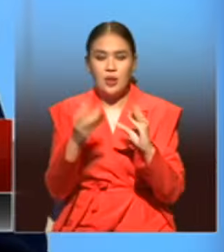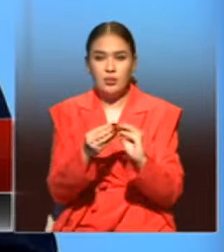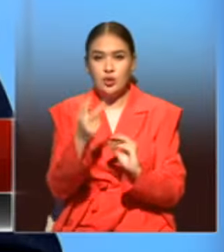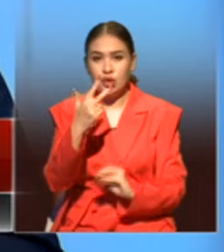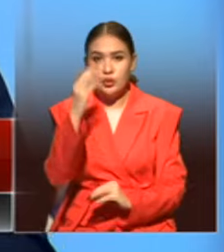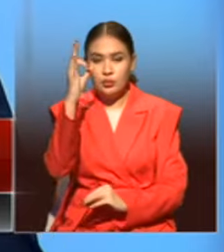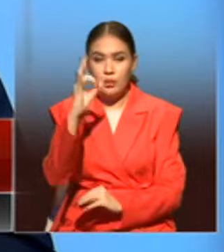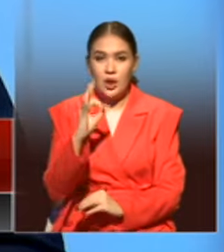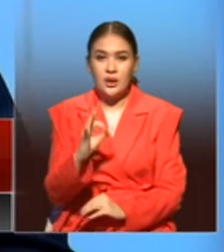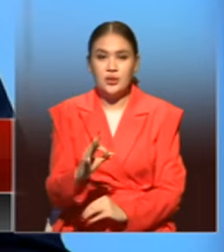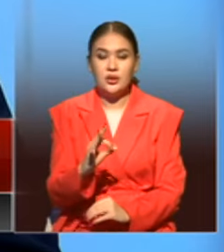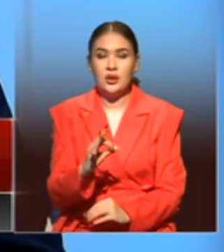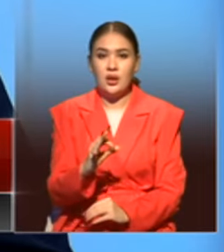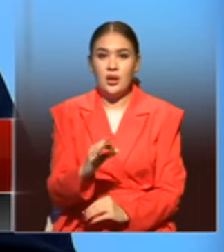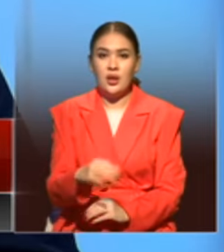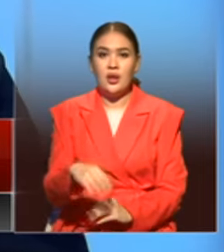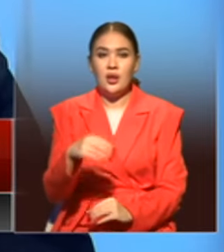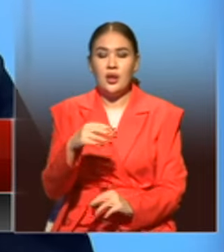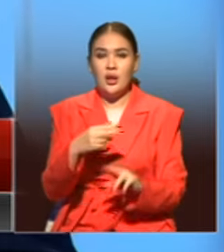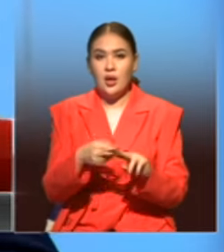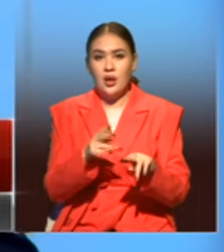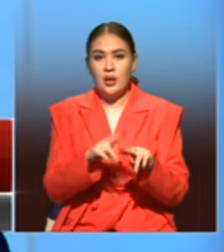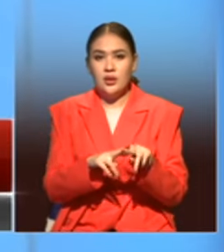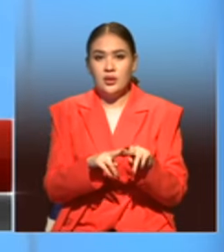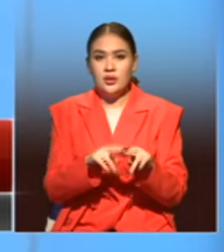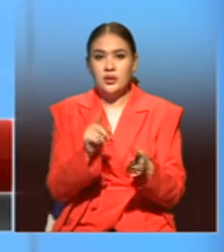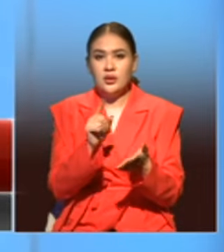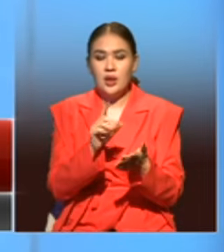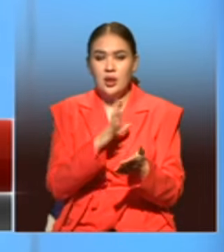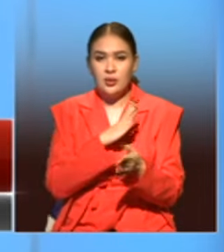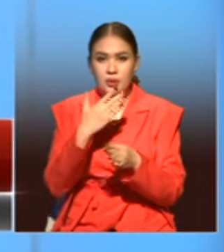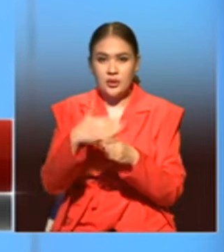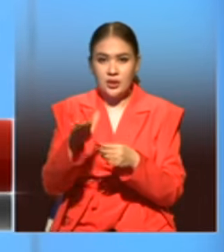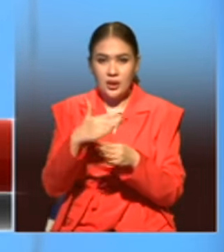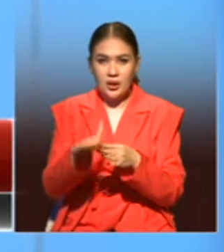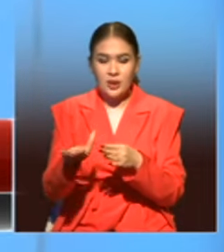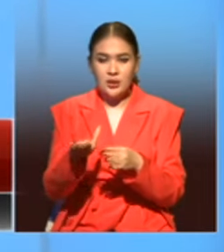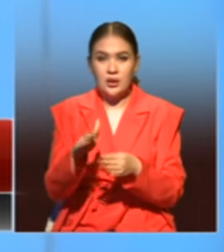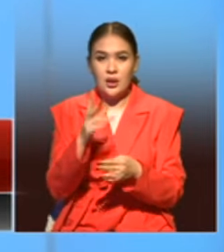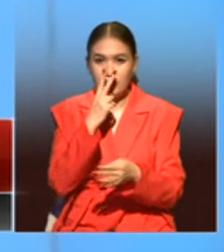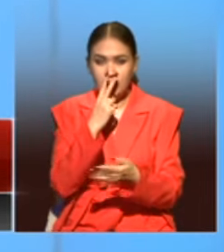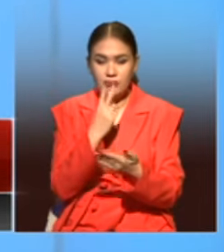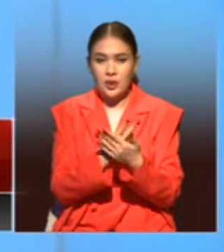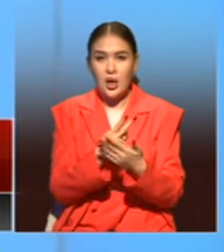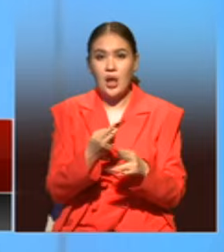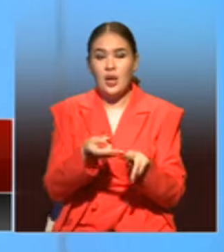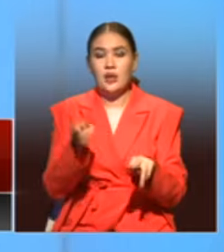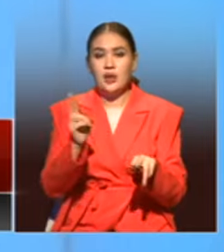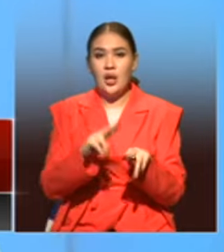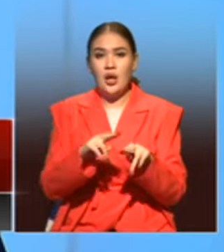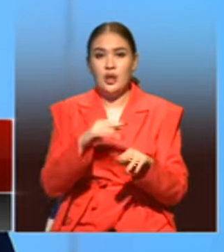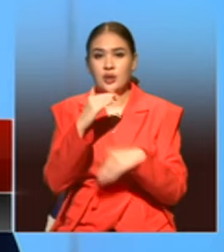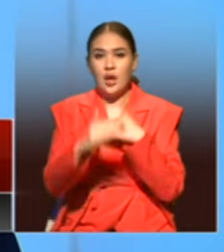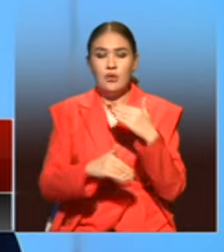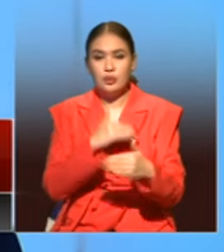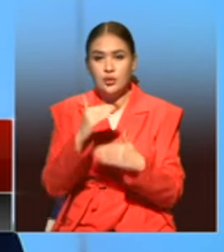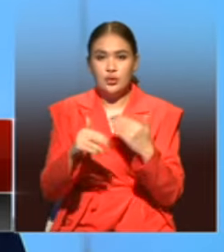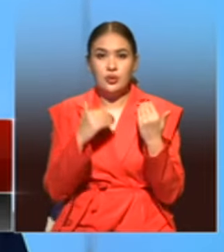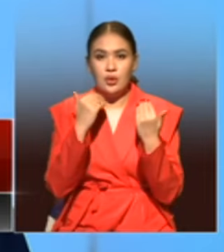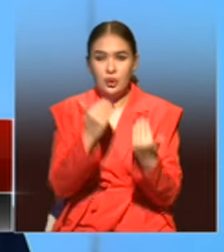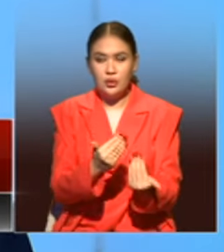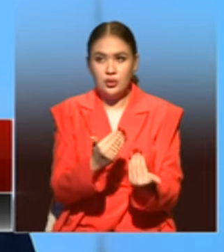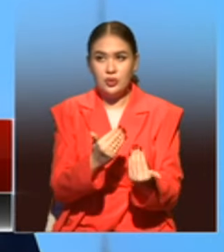3%-дық несие ретінде осындай ақша қаражат қарастырылған болатын. Қазіргі таңда қалай? Бұл механизм өнеркәсіпті дамыту қоры арқылы жүзеге асып жатыр.